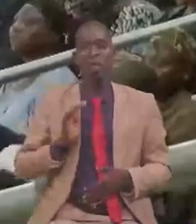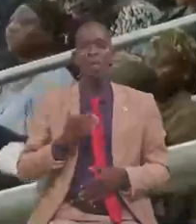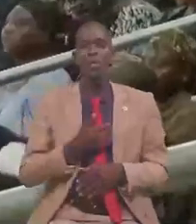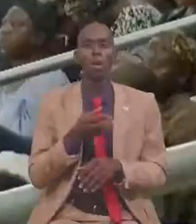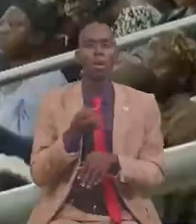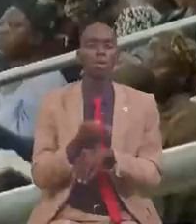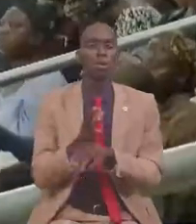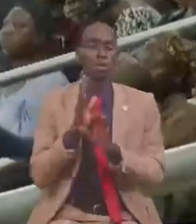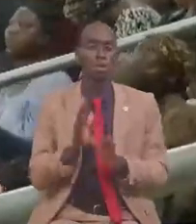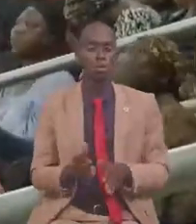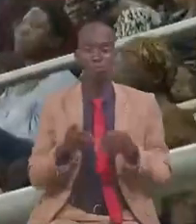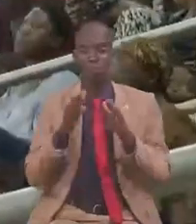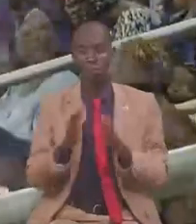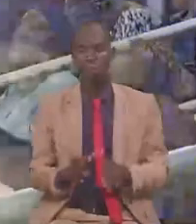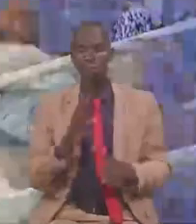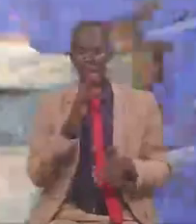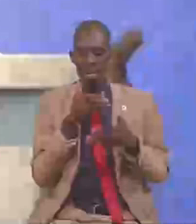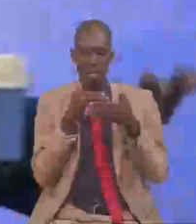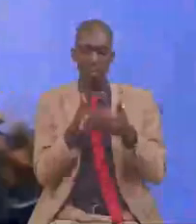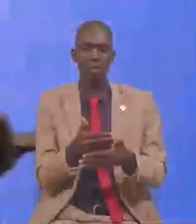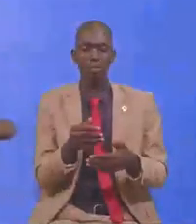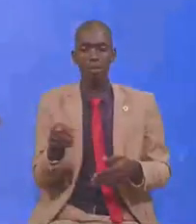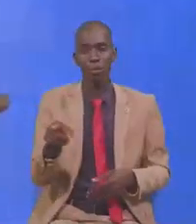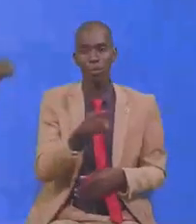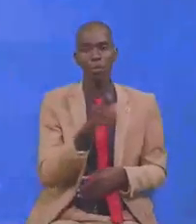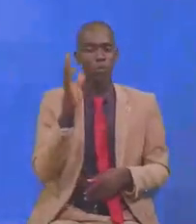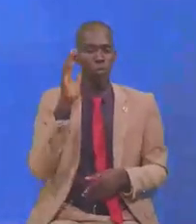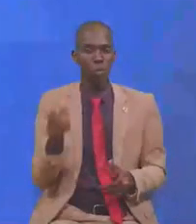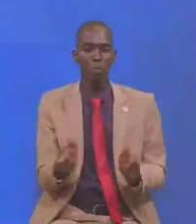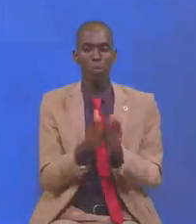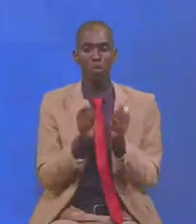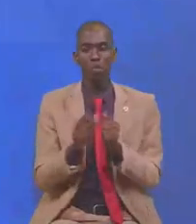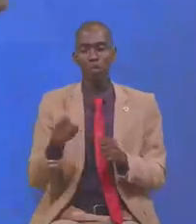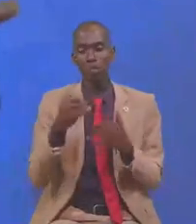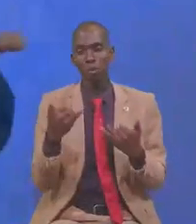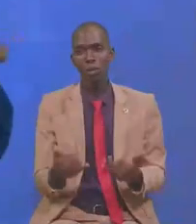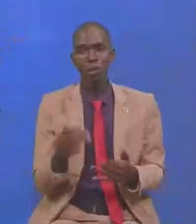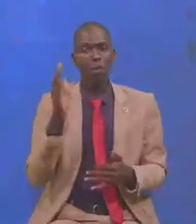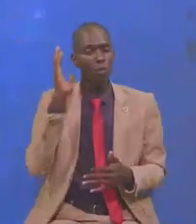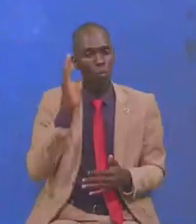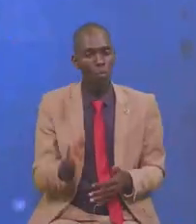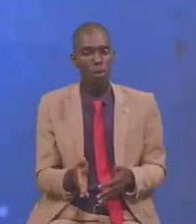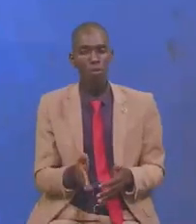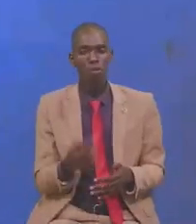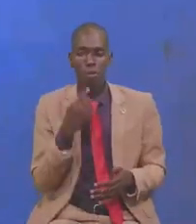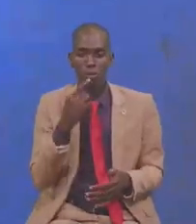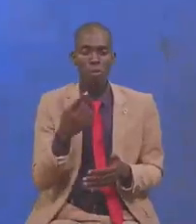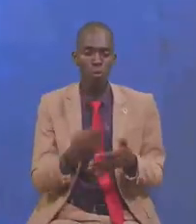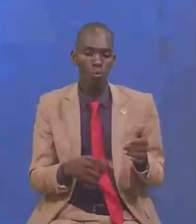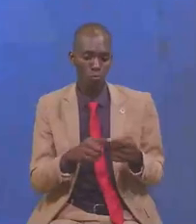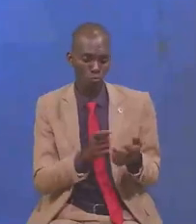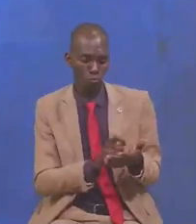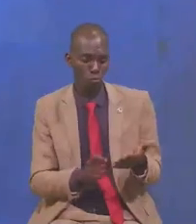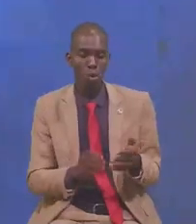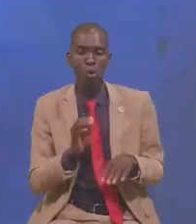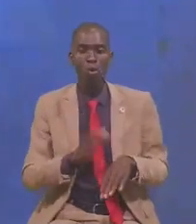conseillers sont là. Ils vont vous atteindre. Ils vont vous dire ce qu'il faut remplir. Ils vont